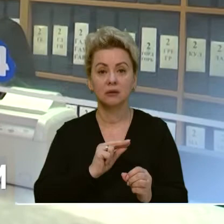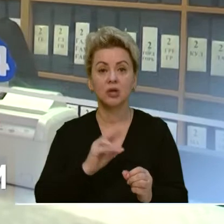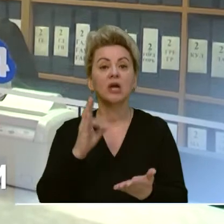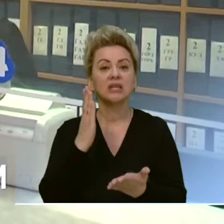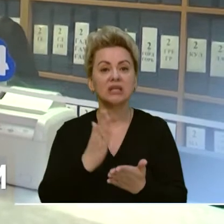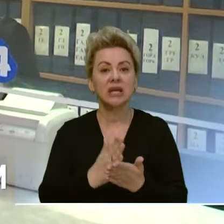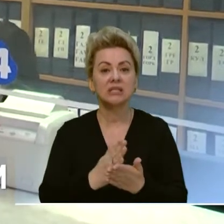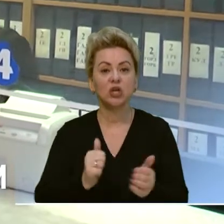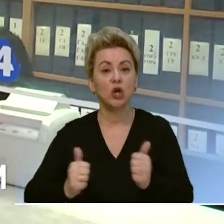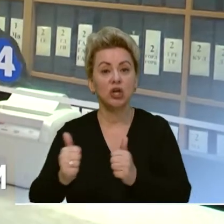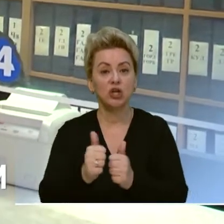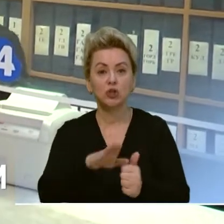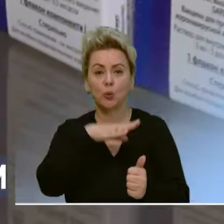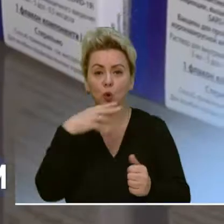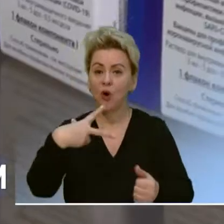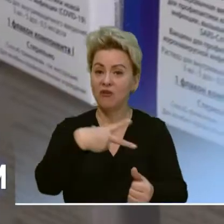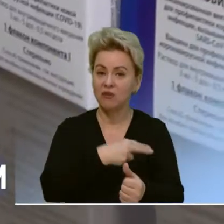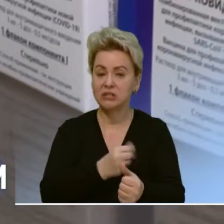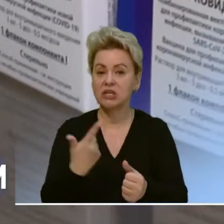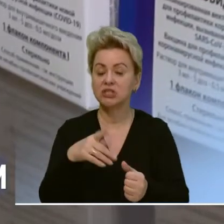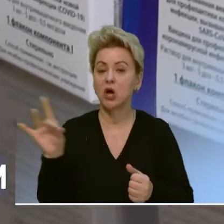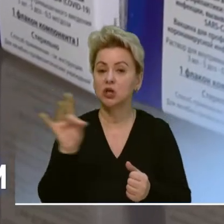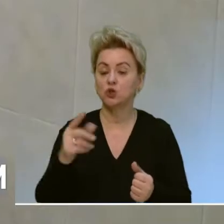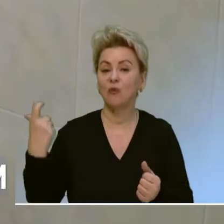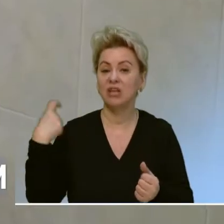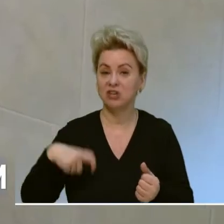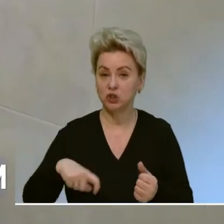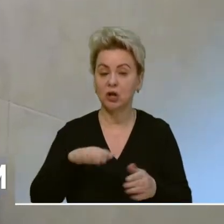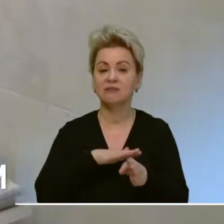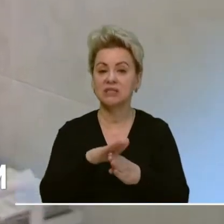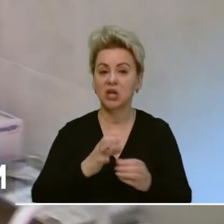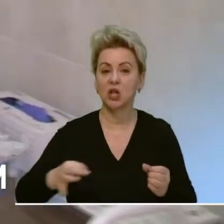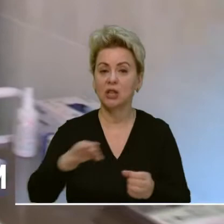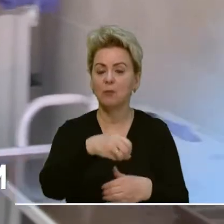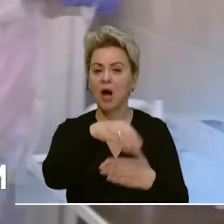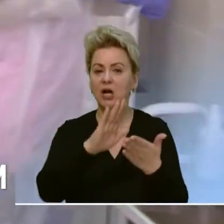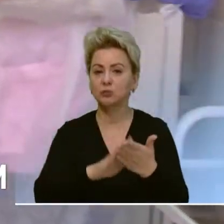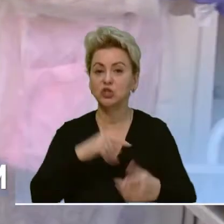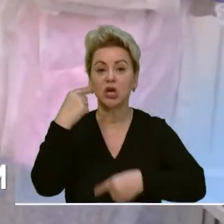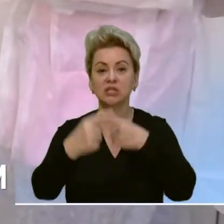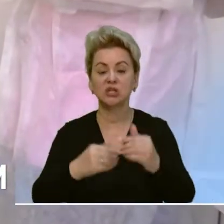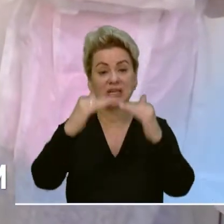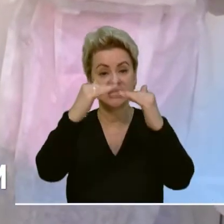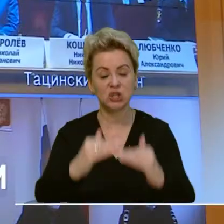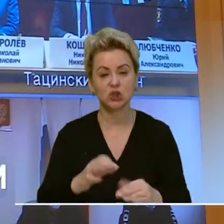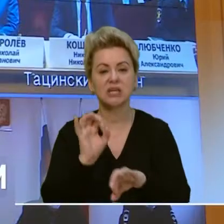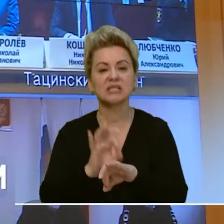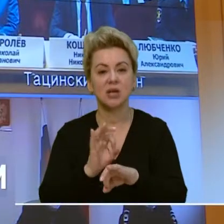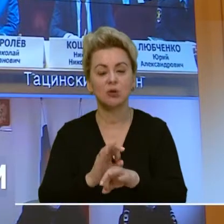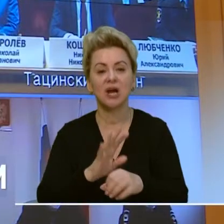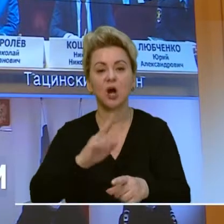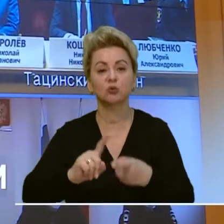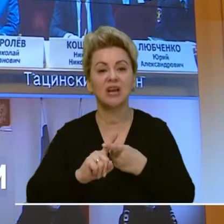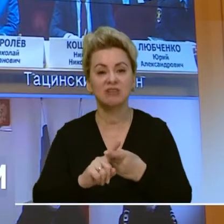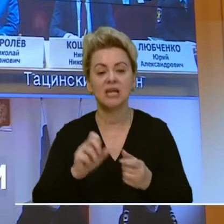Но есть и лидеры массовой вакцинации, например, Ростов и Новочеркасск. В целом в области отмечается тенденция к снижению заболеваемости